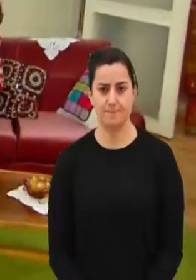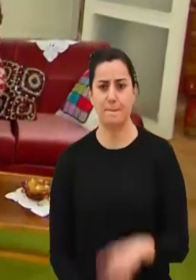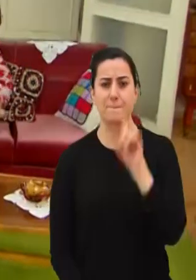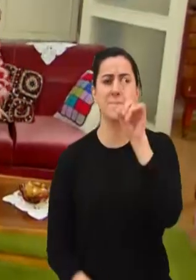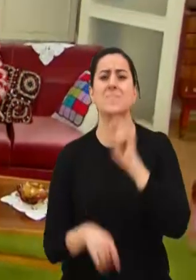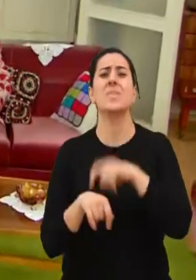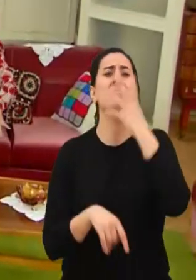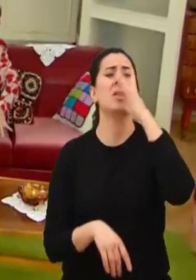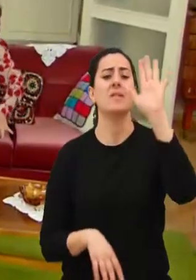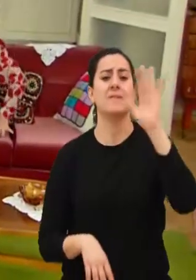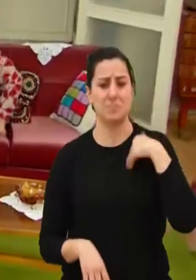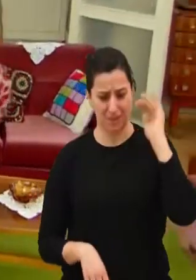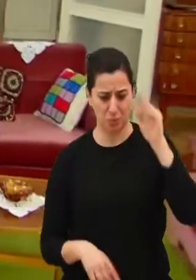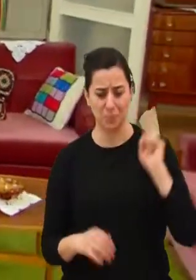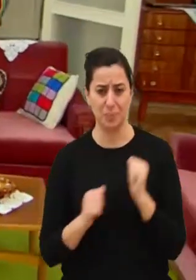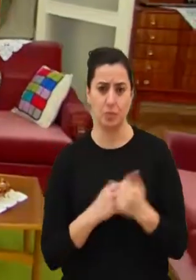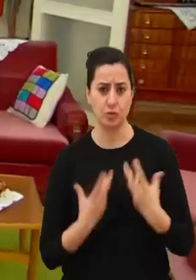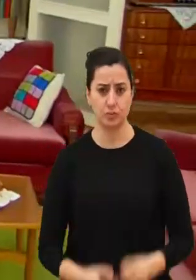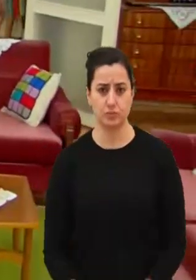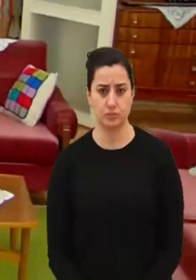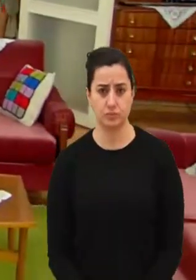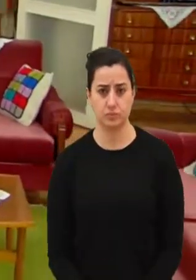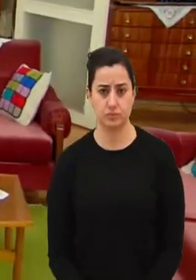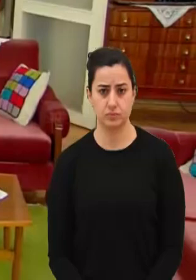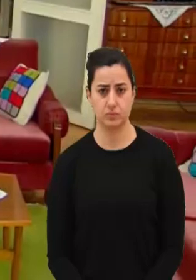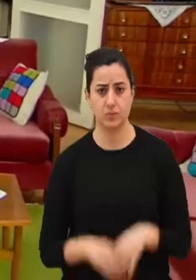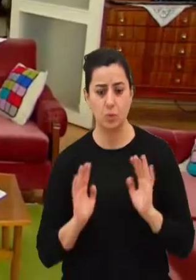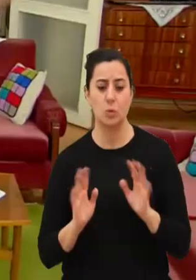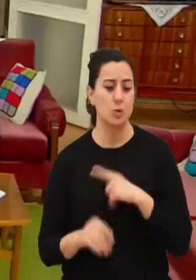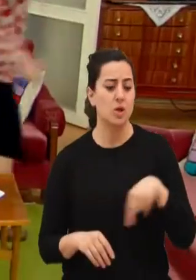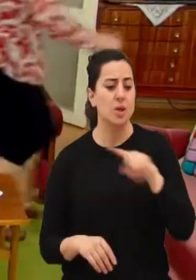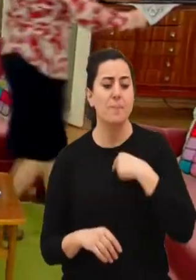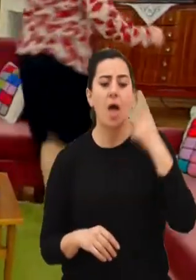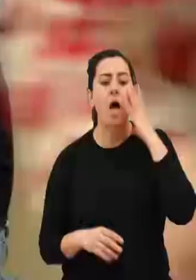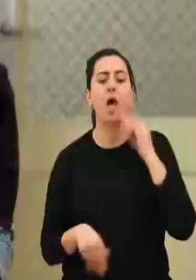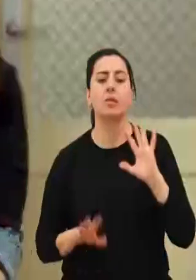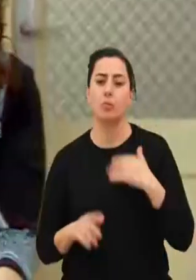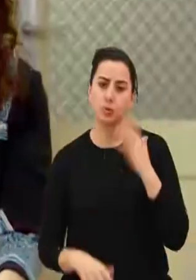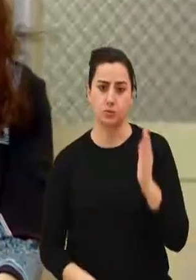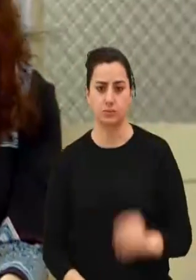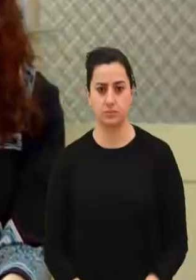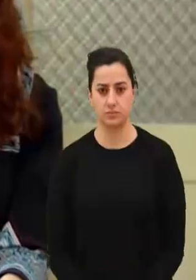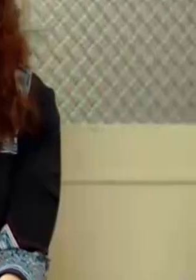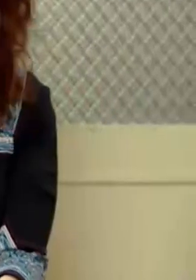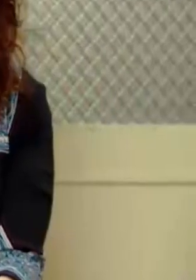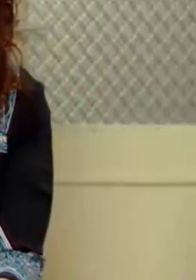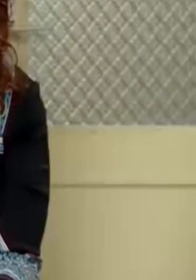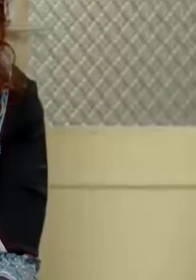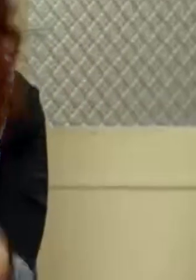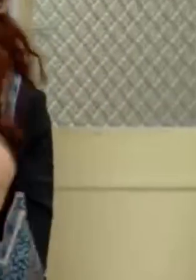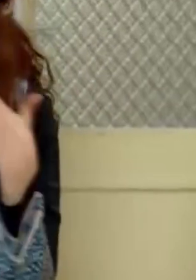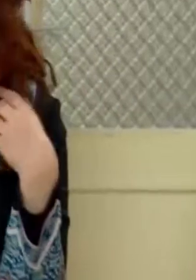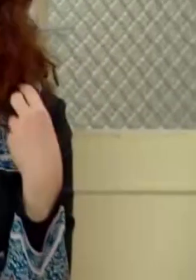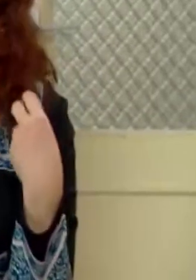Dur, dur bekle. Bekle ben de geliyorum. Ay burada bizi anlayacak kimse yok. Hadi kızım